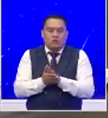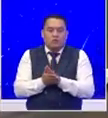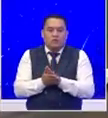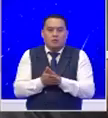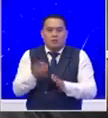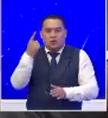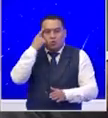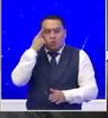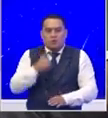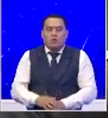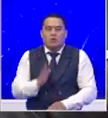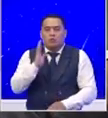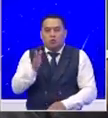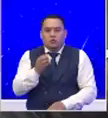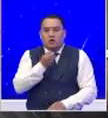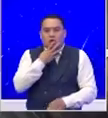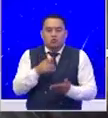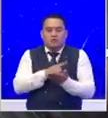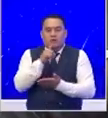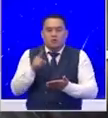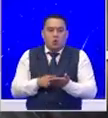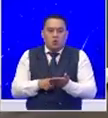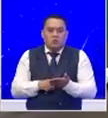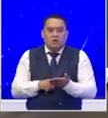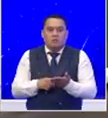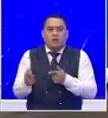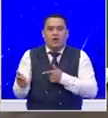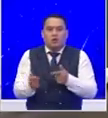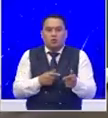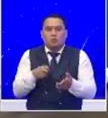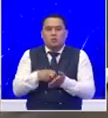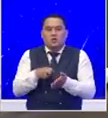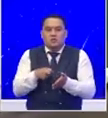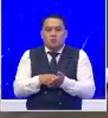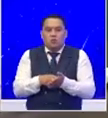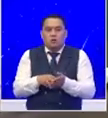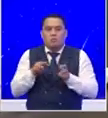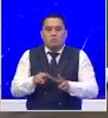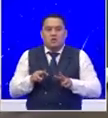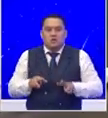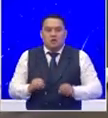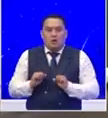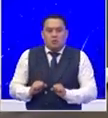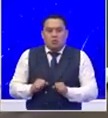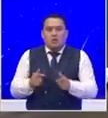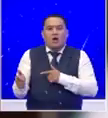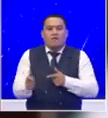я подумаю, будем. Это хороший вопрос. Вы подготовьте письма. Я еще с министром обороны